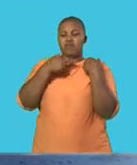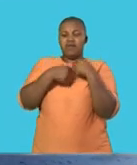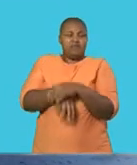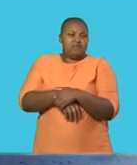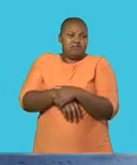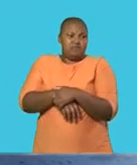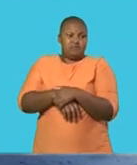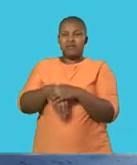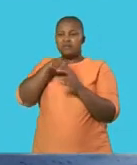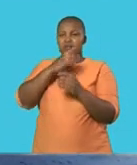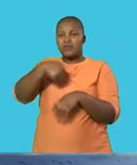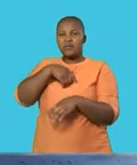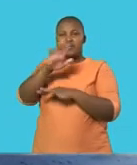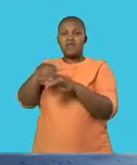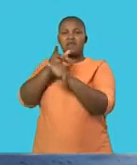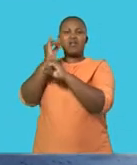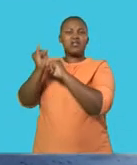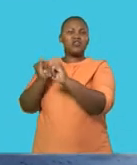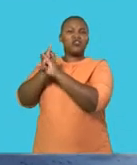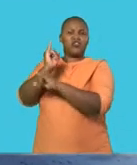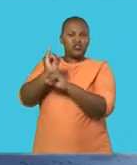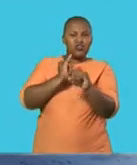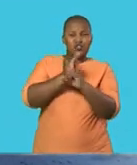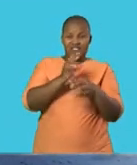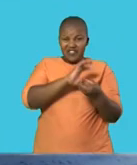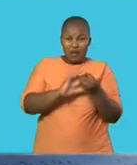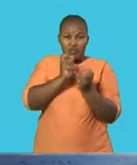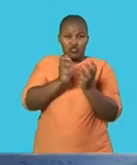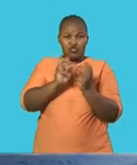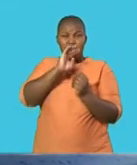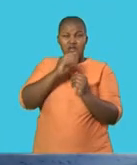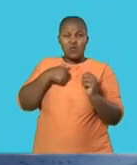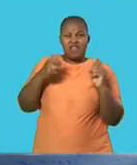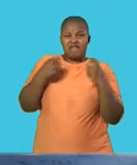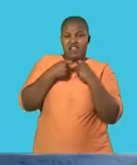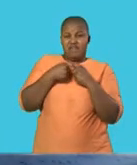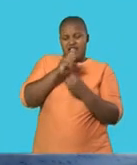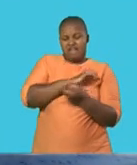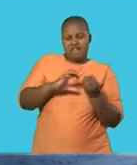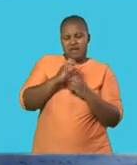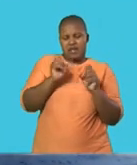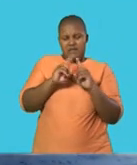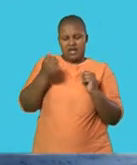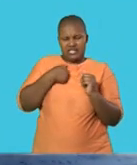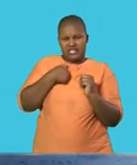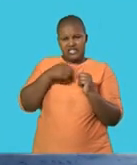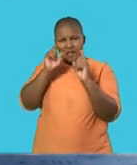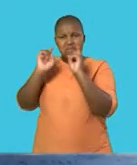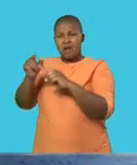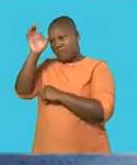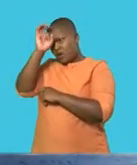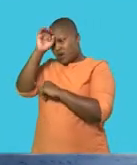by institutions. We cannot have families that are run by institutions. Siyaxabana endlini sikwazi ukukhulumisana, akunamndeni. Faneke semaphoyiseni, yonke into ezilwa